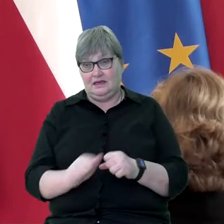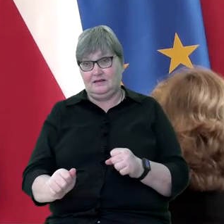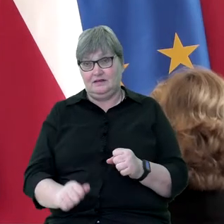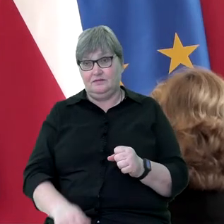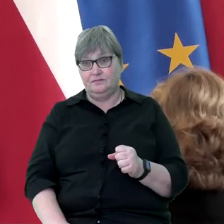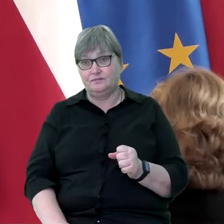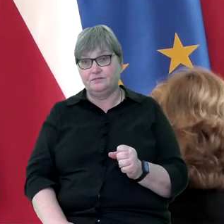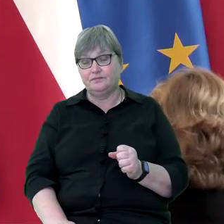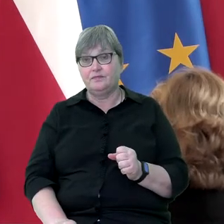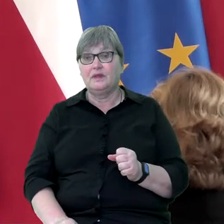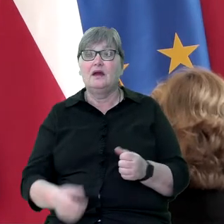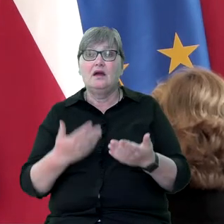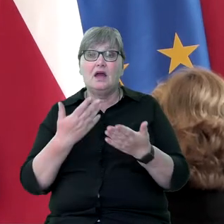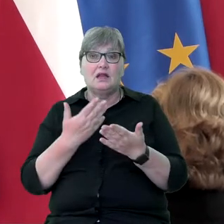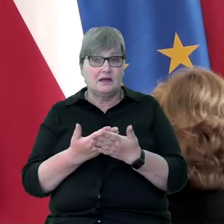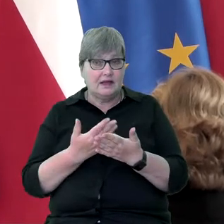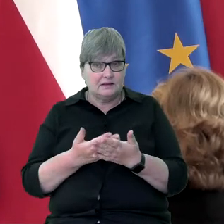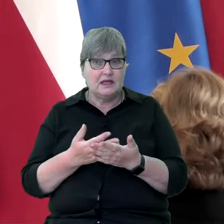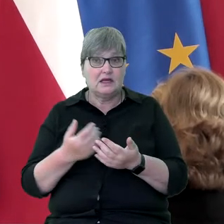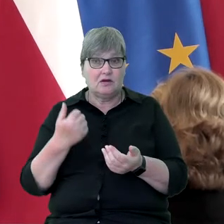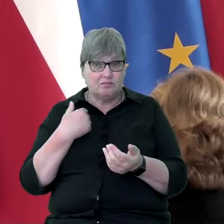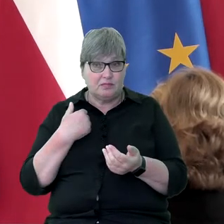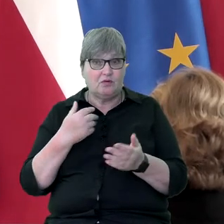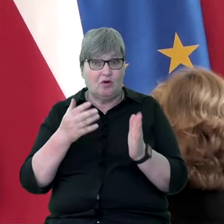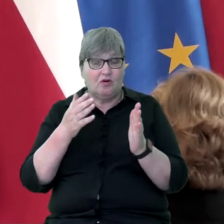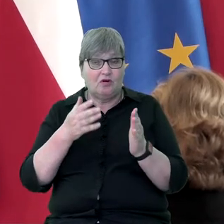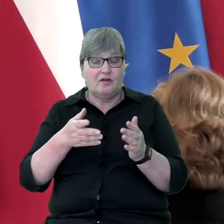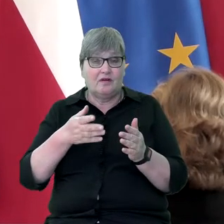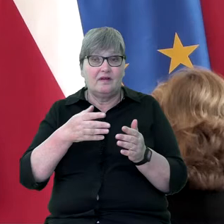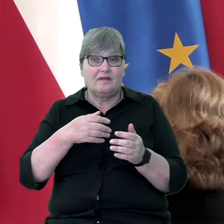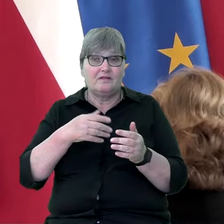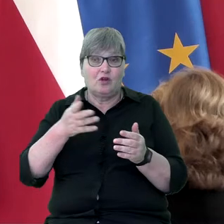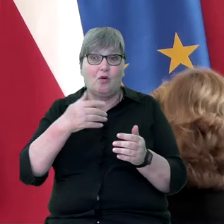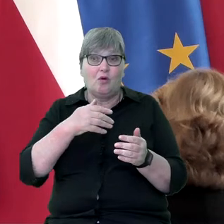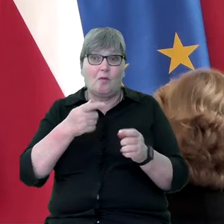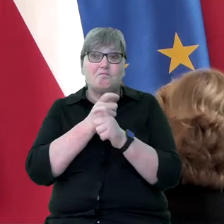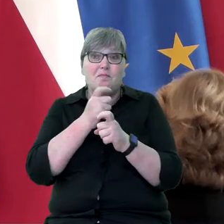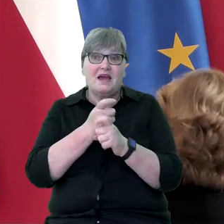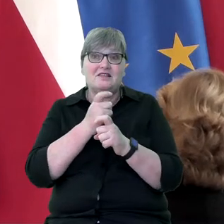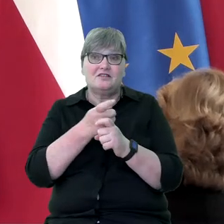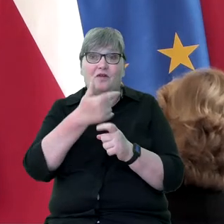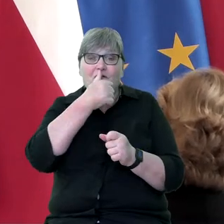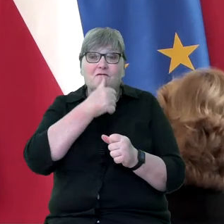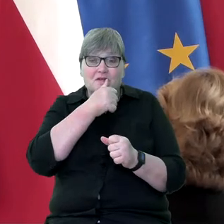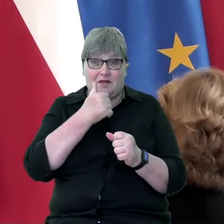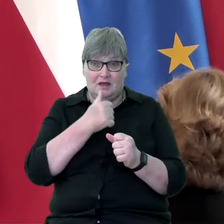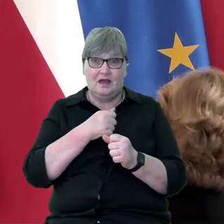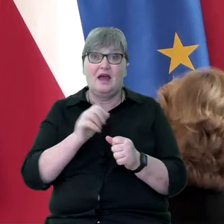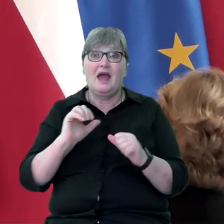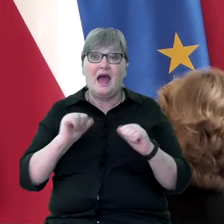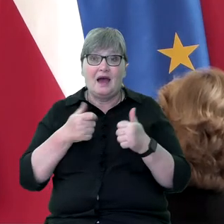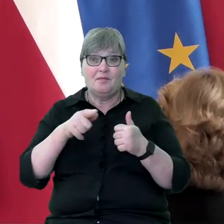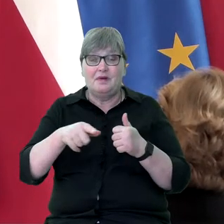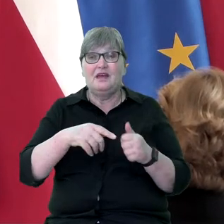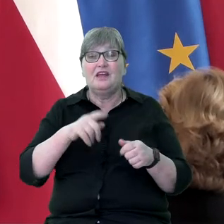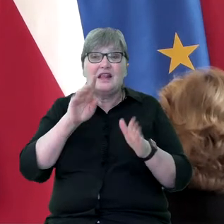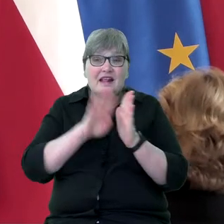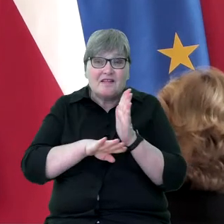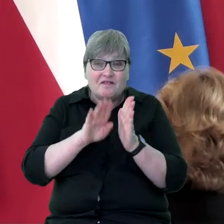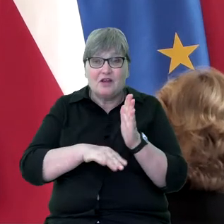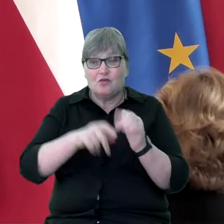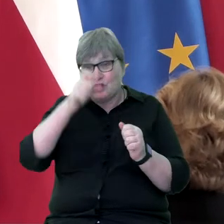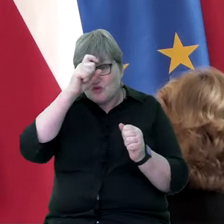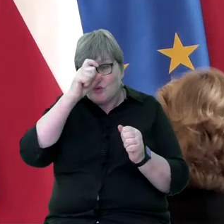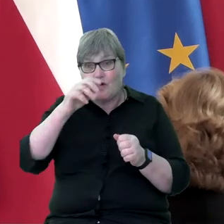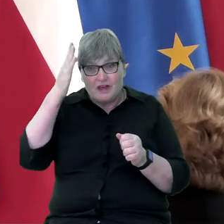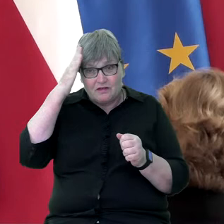wszystkim tworzone było państwo podziemne, żeby przeciętny Polak miał świadomość tego, że